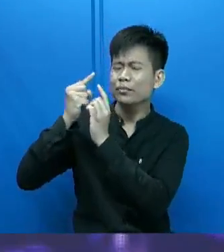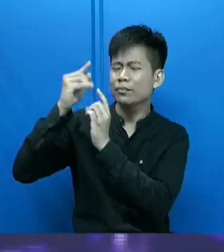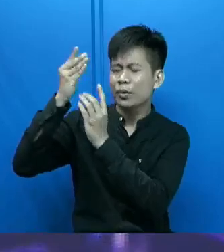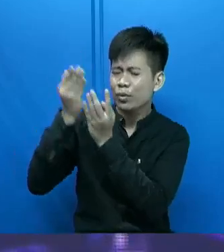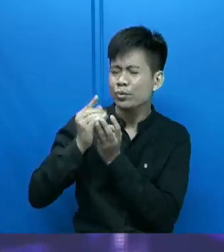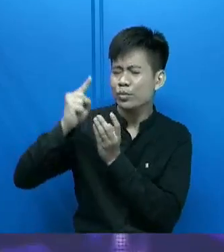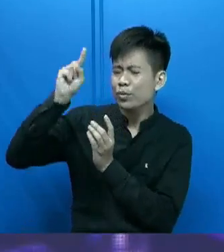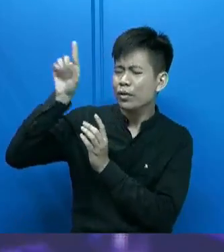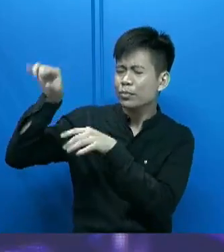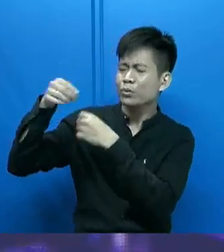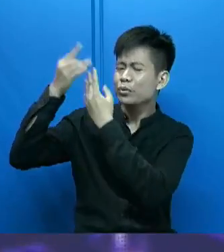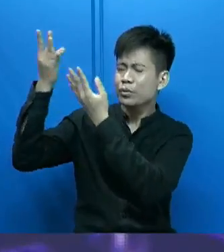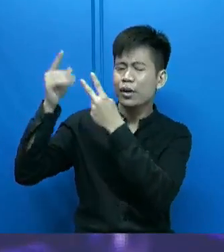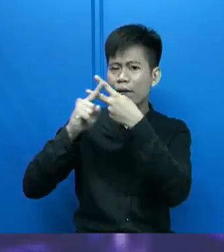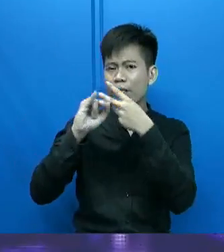Rasulullah di akhirat.